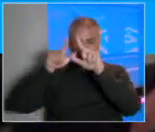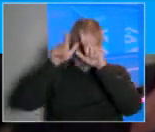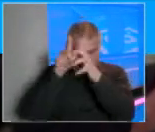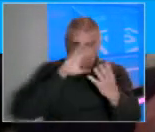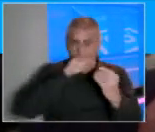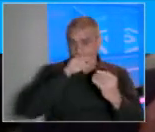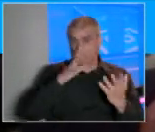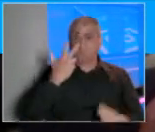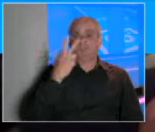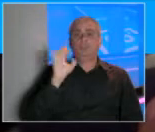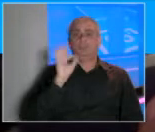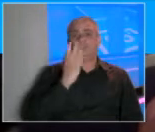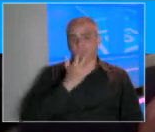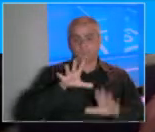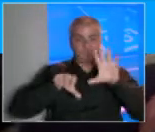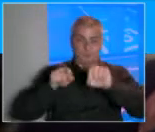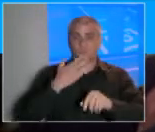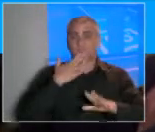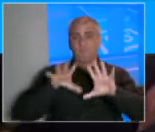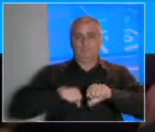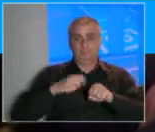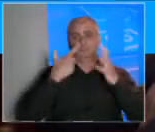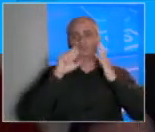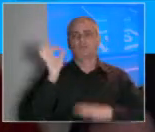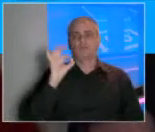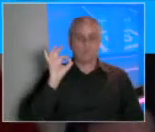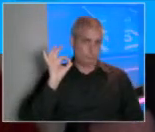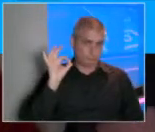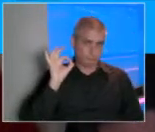יותר מדברת על 30% מהגדה לישראל ו-70%